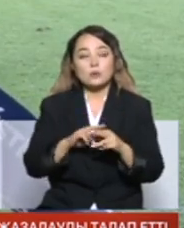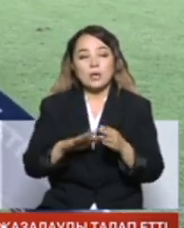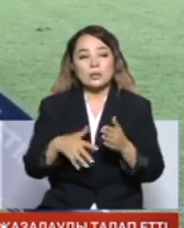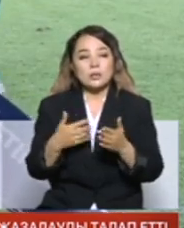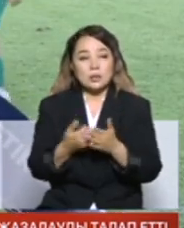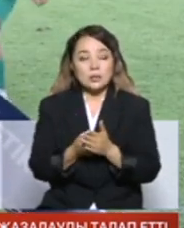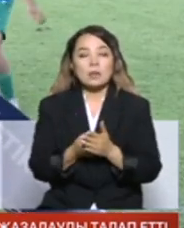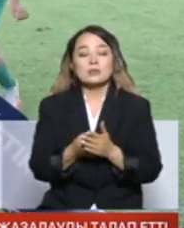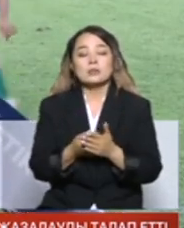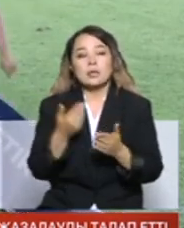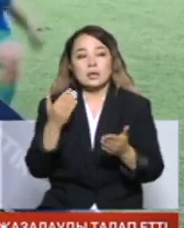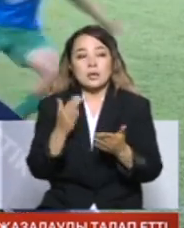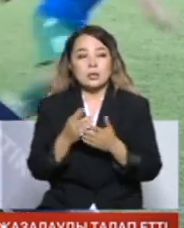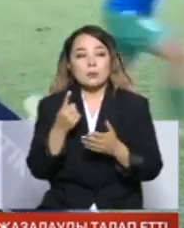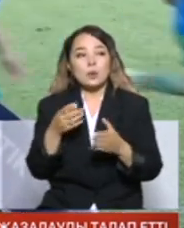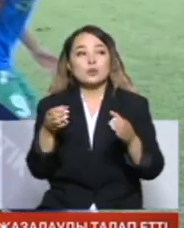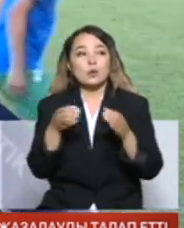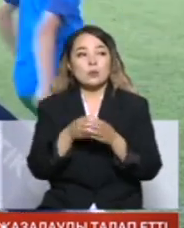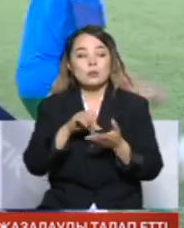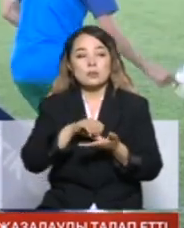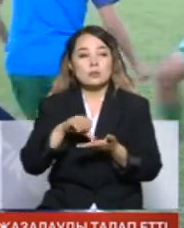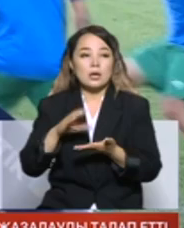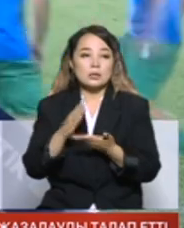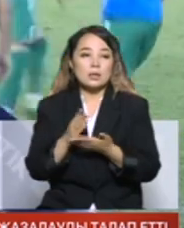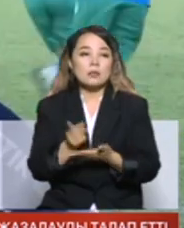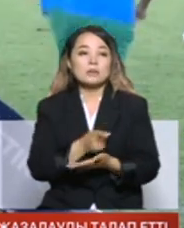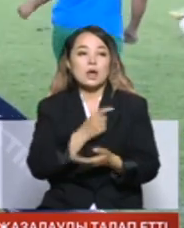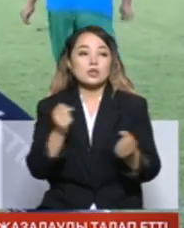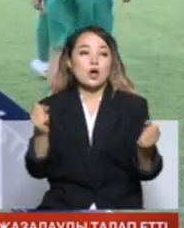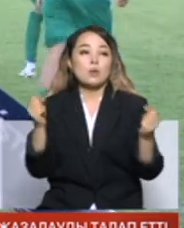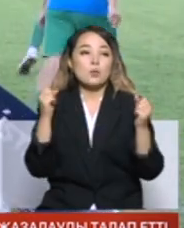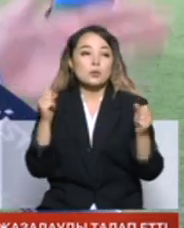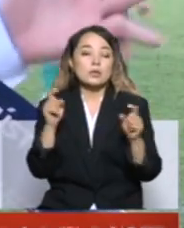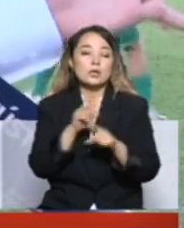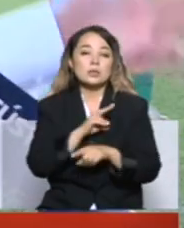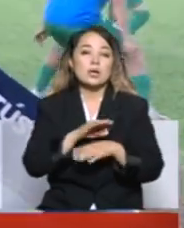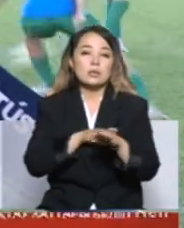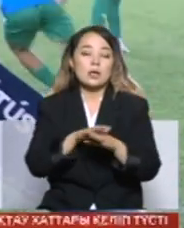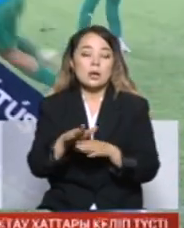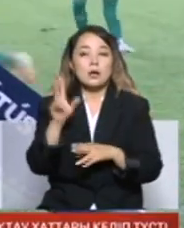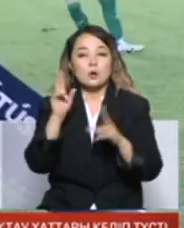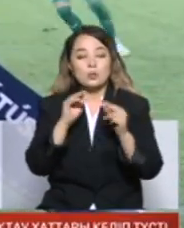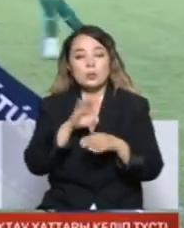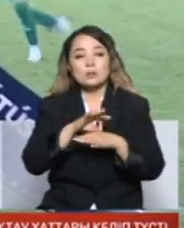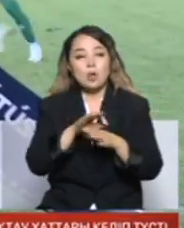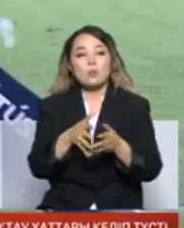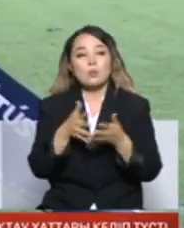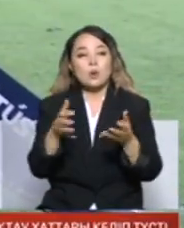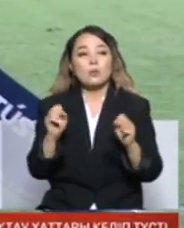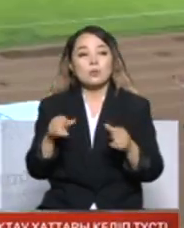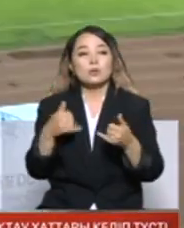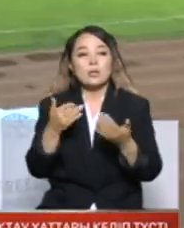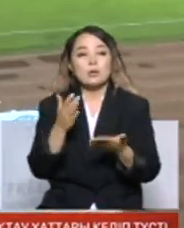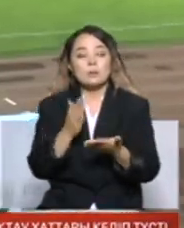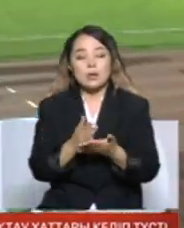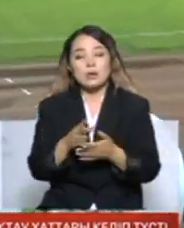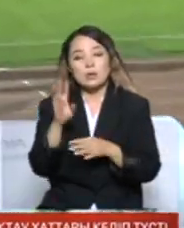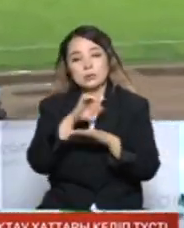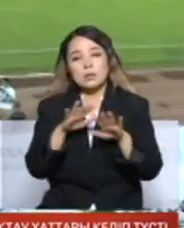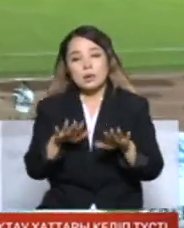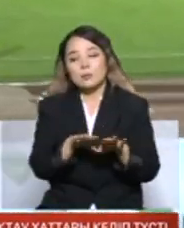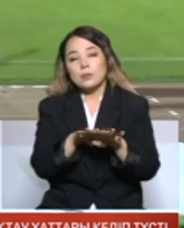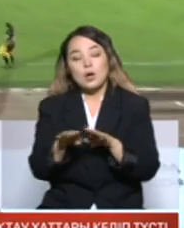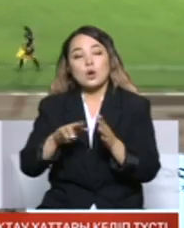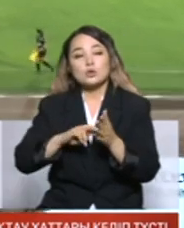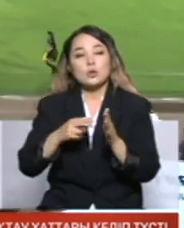тек бір топпен шектелетінбіз. Мұндай өзгеріс кәсіби спортшы болуды армандаған үміткерлерімізге зор мүмкіндік бермек. Еліміздегі бірегей